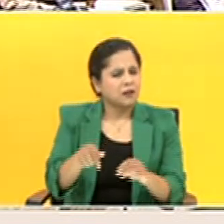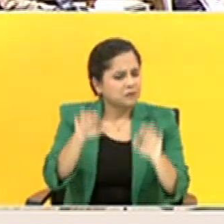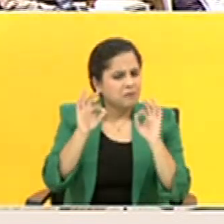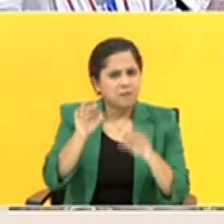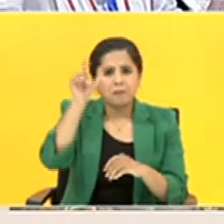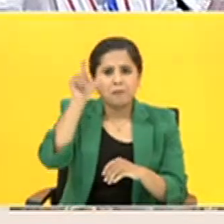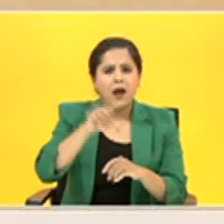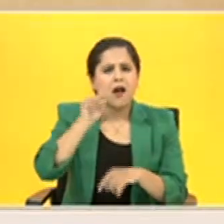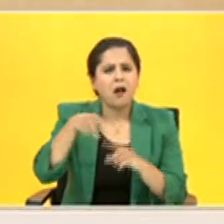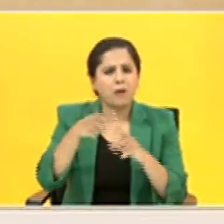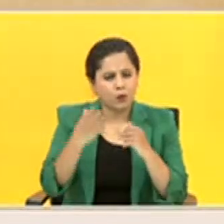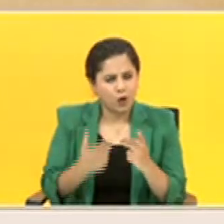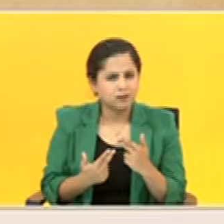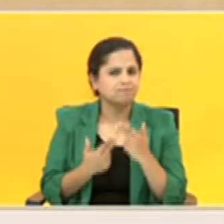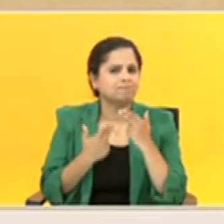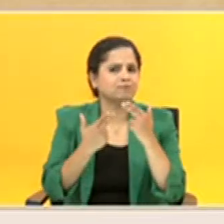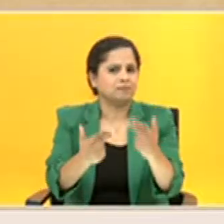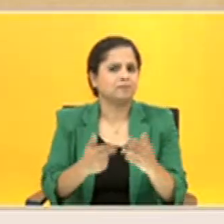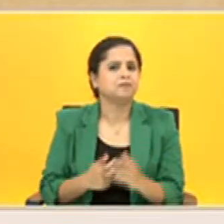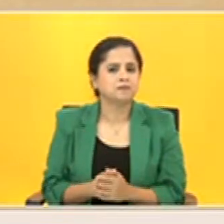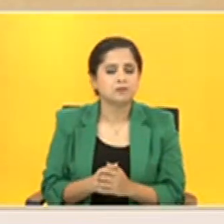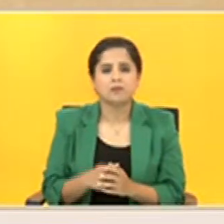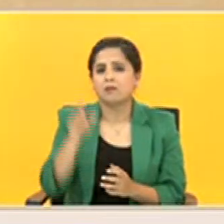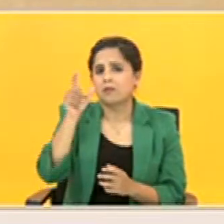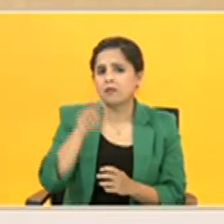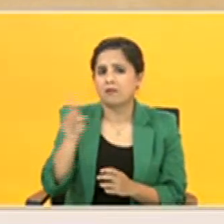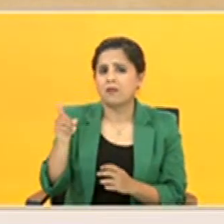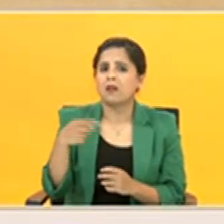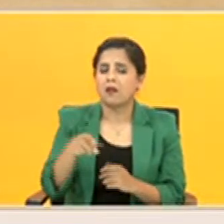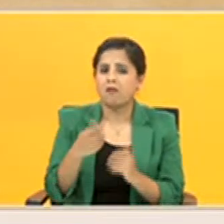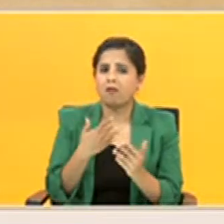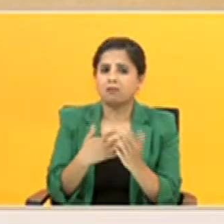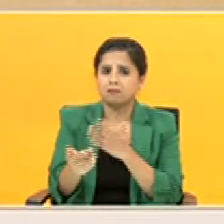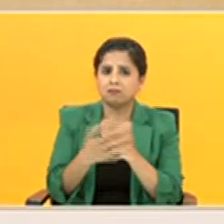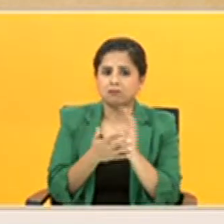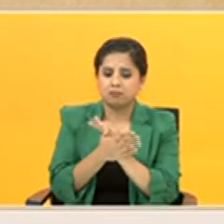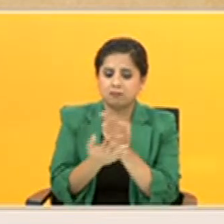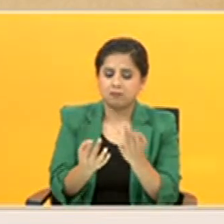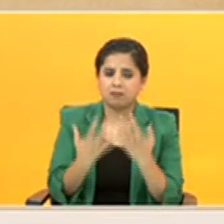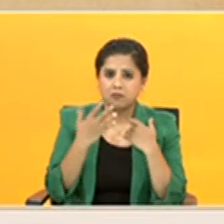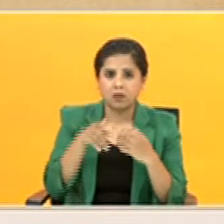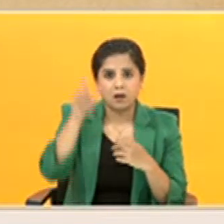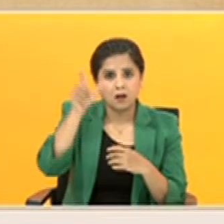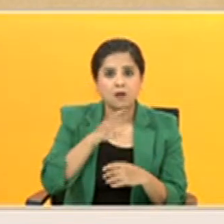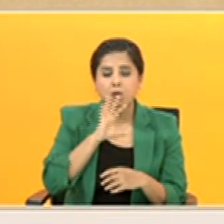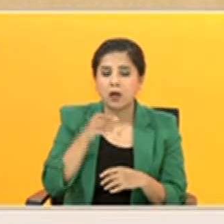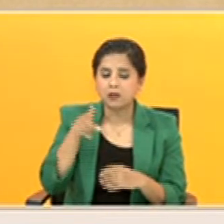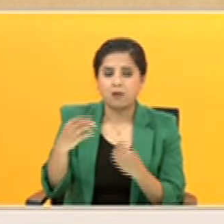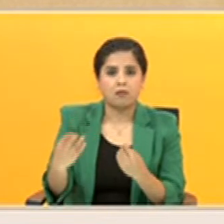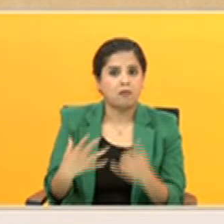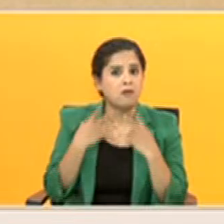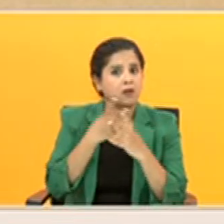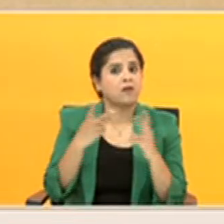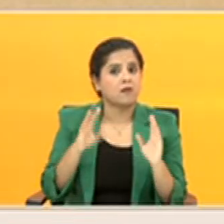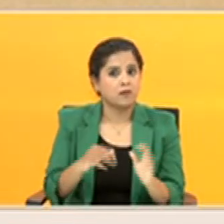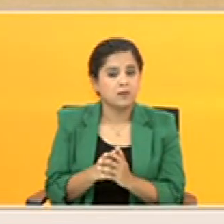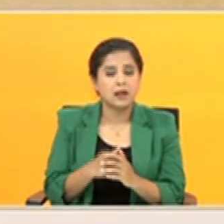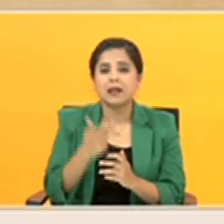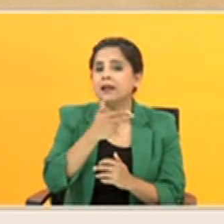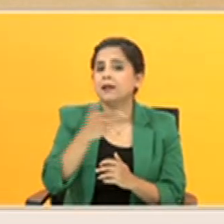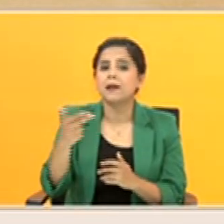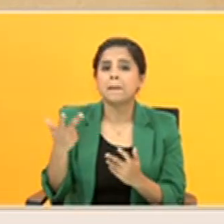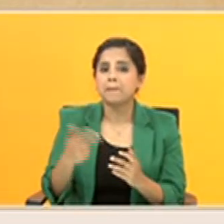के बारे में बताना चाहता हूं जो एक कलाकार भी हैं और जीती जागती प्रेरणा भी है। नाम